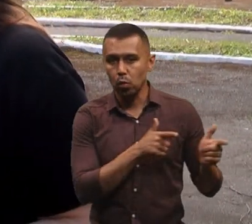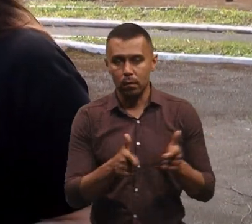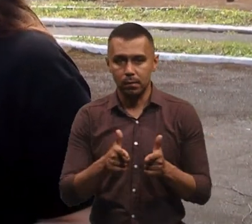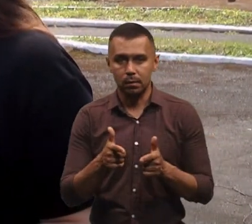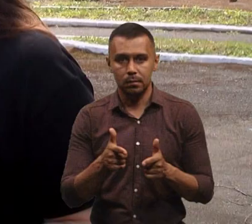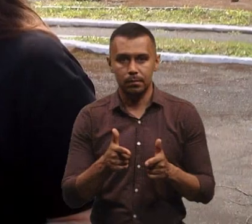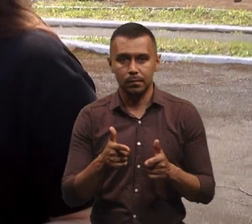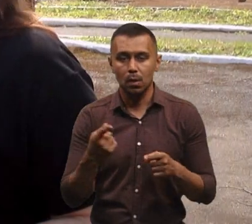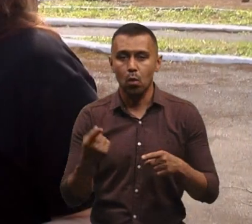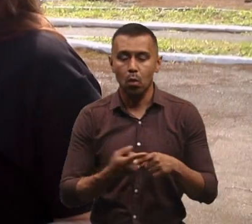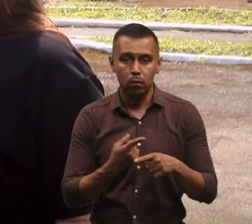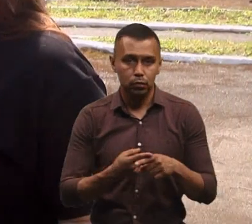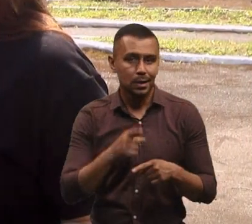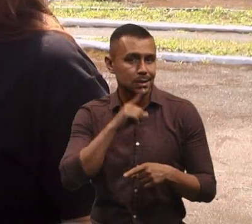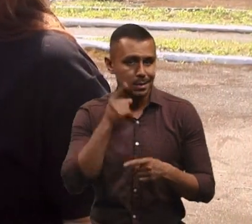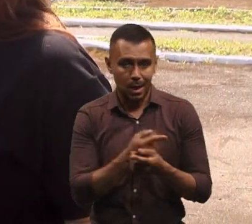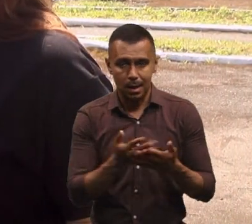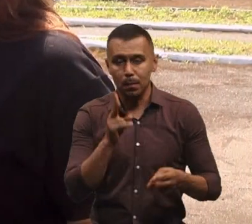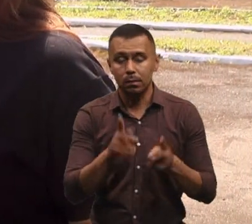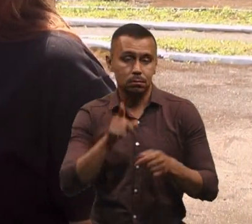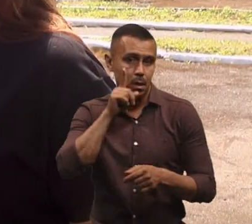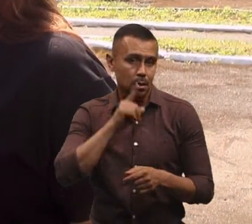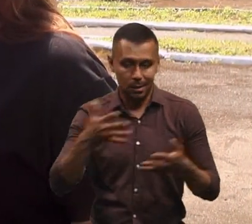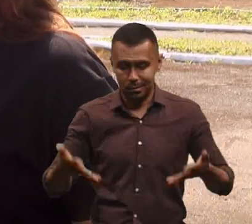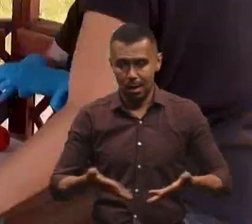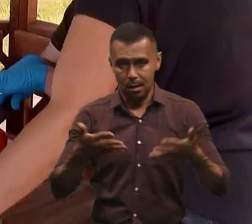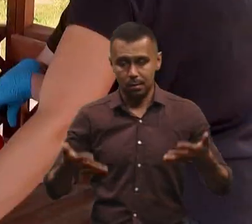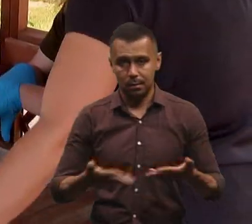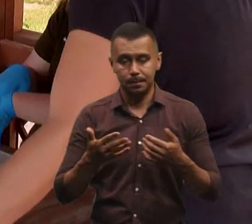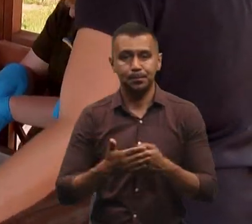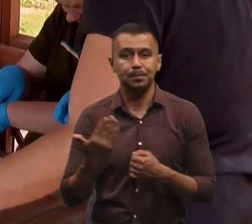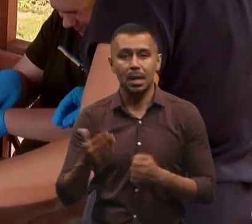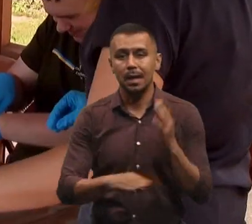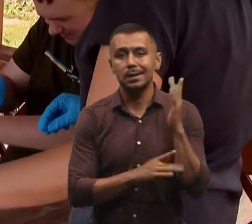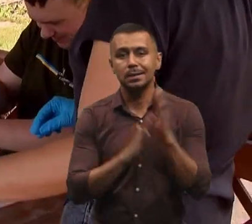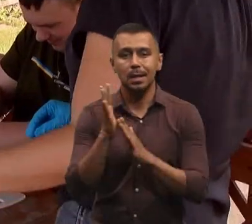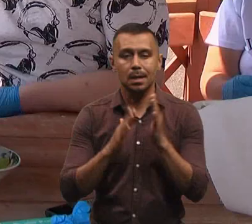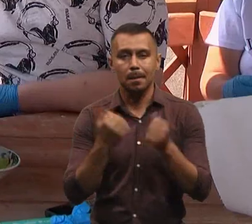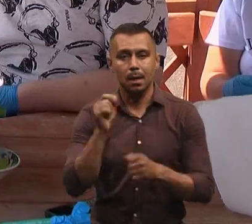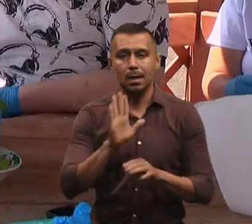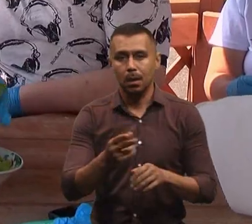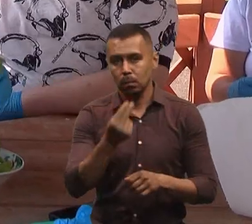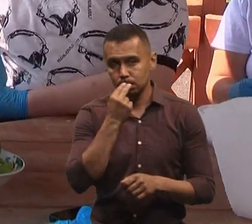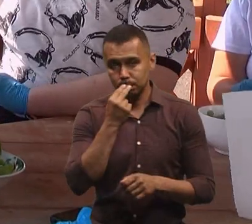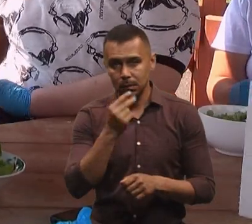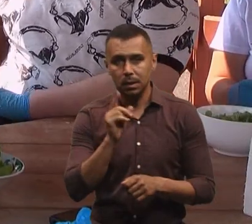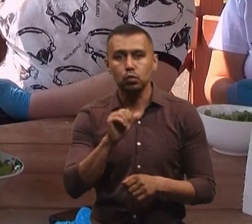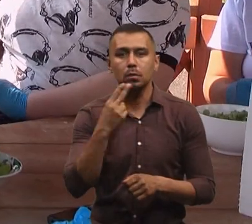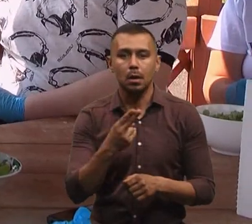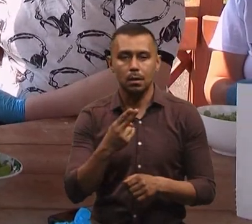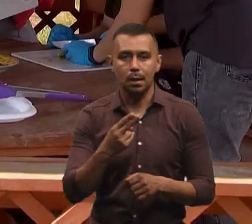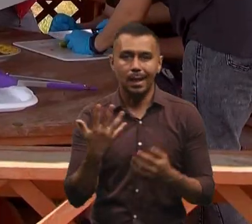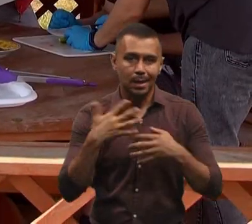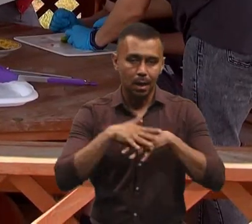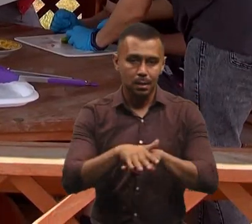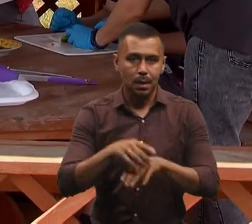овочі, зелень і приготувати смачний салат. Інна каже, сади перемоги – це не тільки продукти харчування, це й соціальна